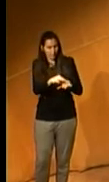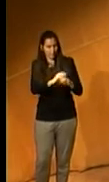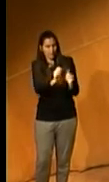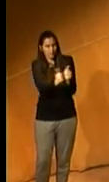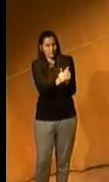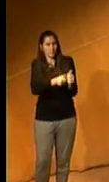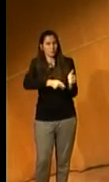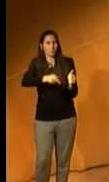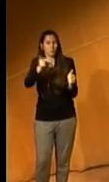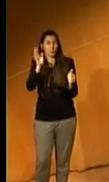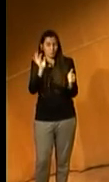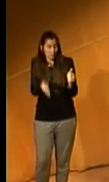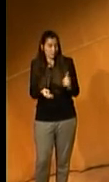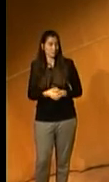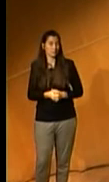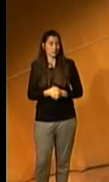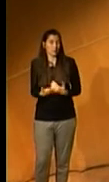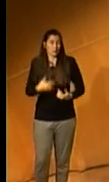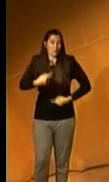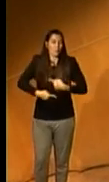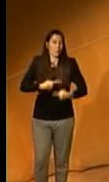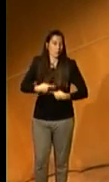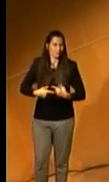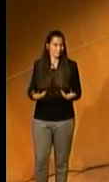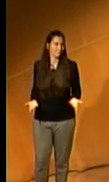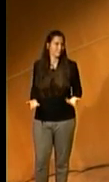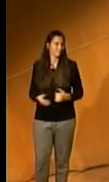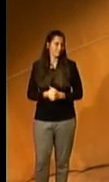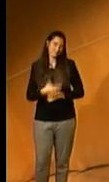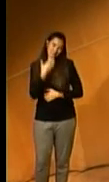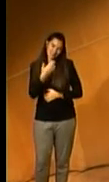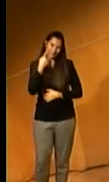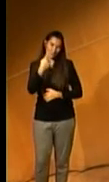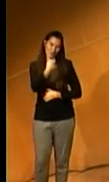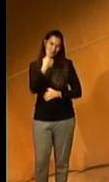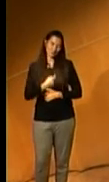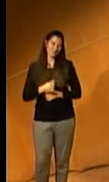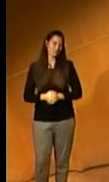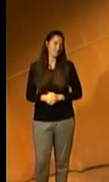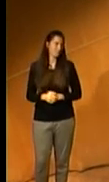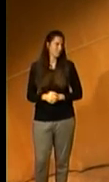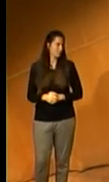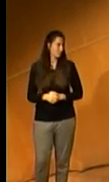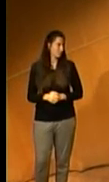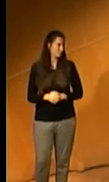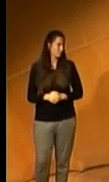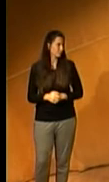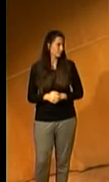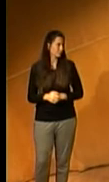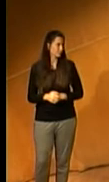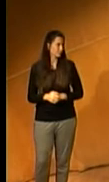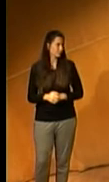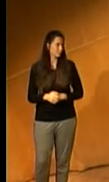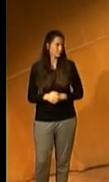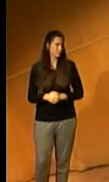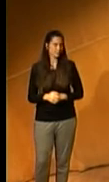donc on est sur le chemin. Merci pour votre question. Il y avait une autre question. Alors,